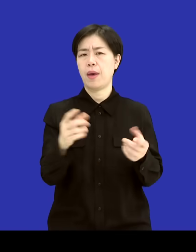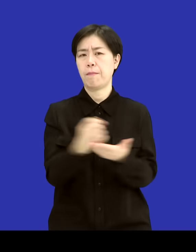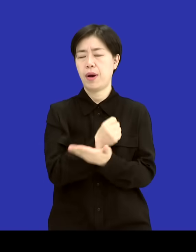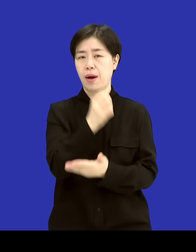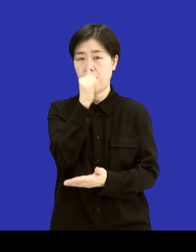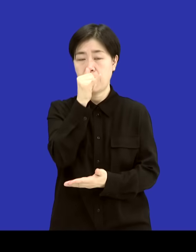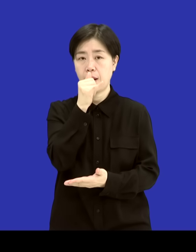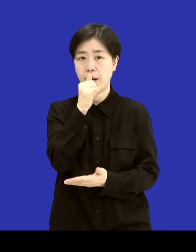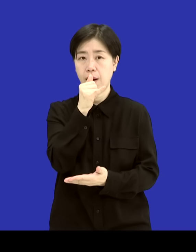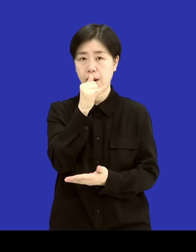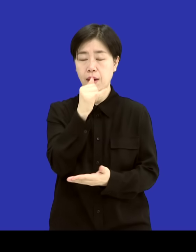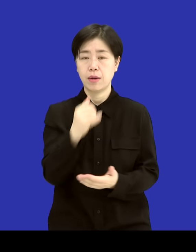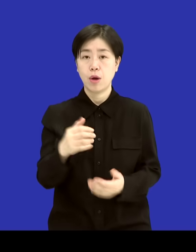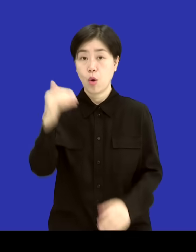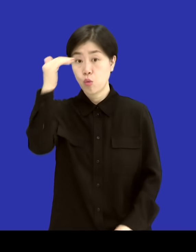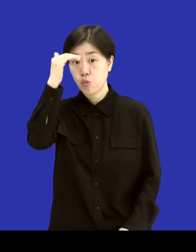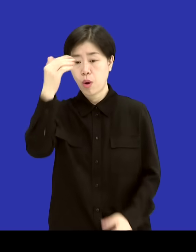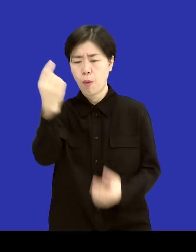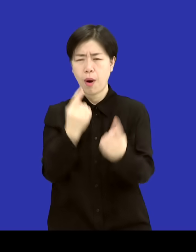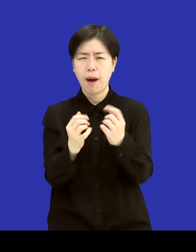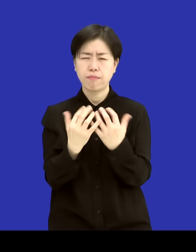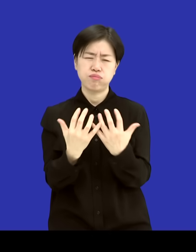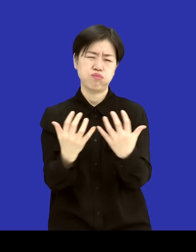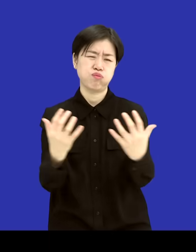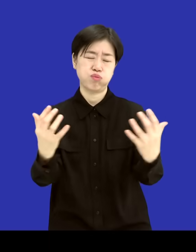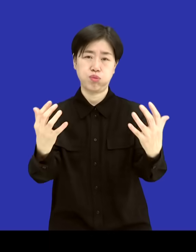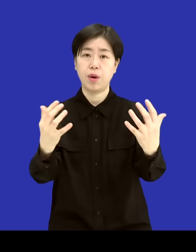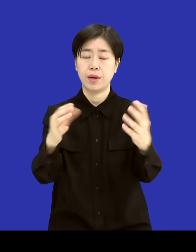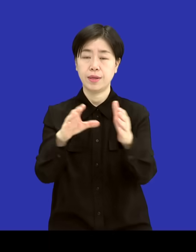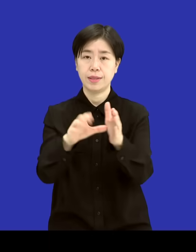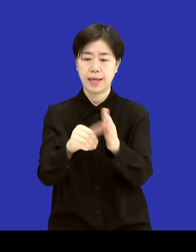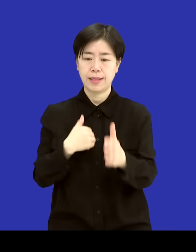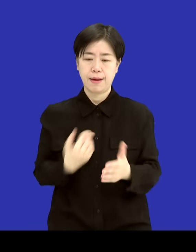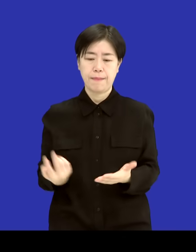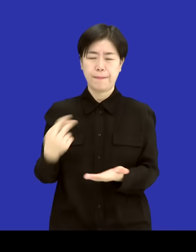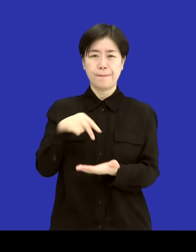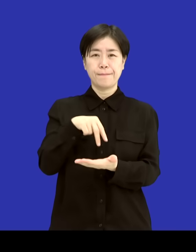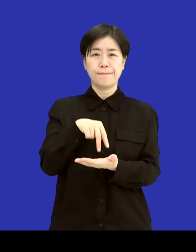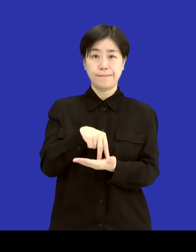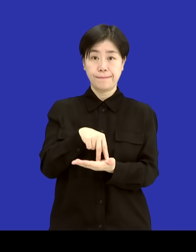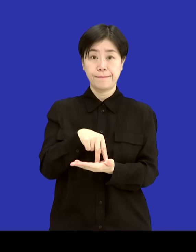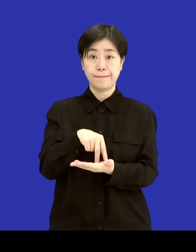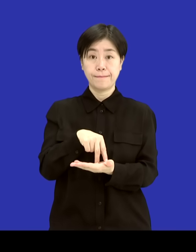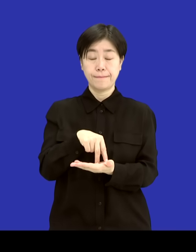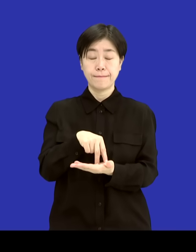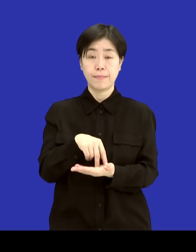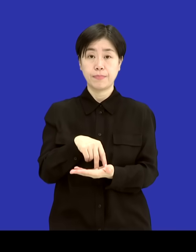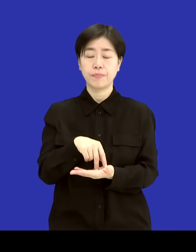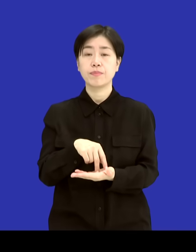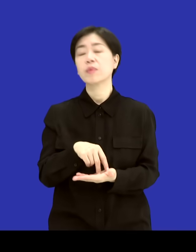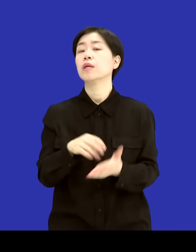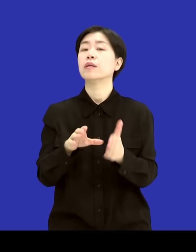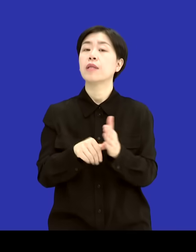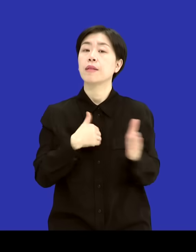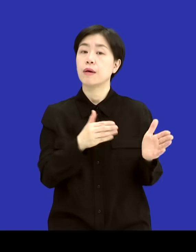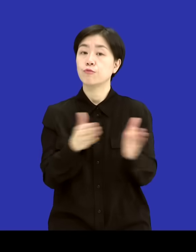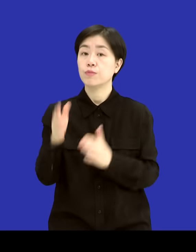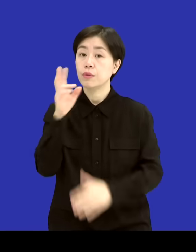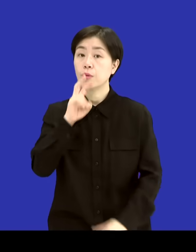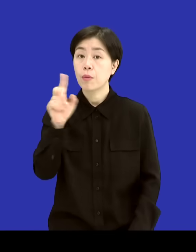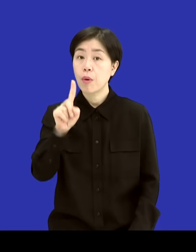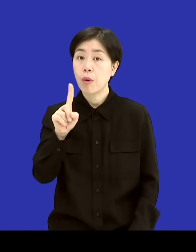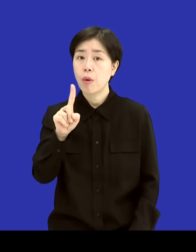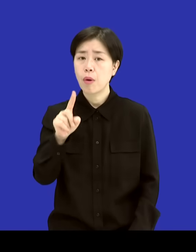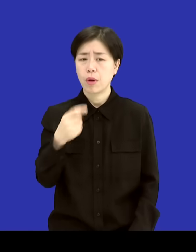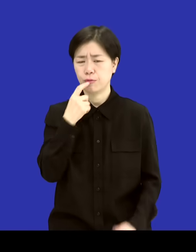명 앞에서 이제 데뷔 무대를 이렇게 쓰는데 네. 정말 테너한테 그렇게 어려운 노래가 아니에요. 예.